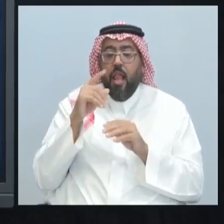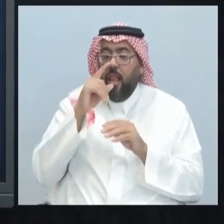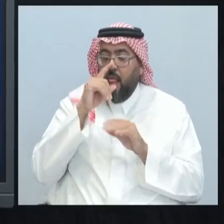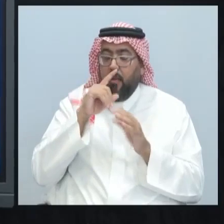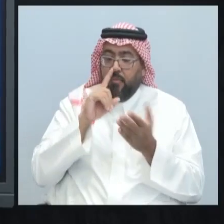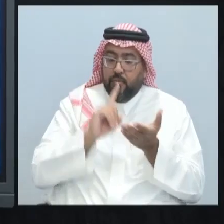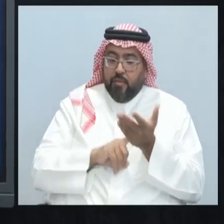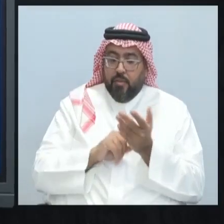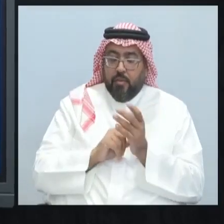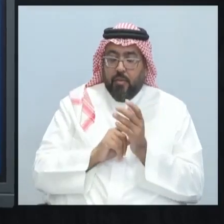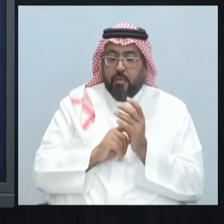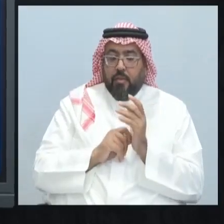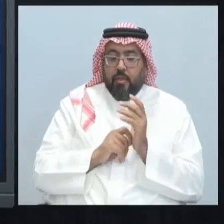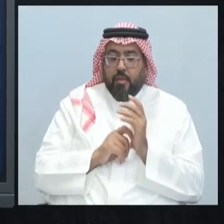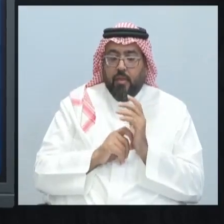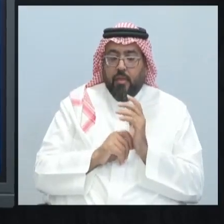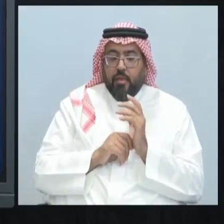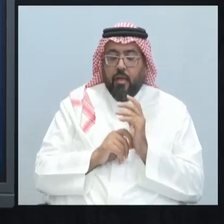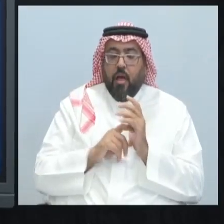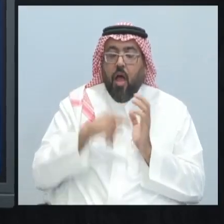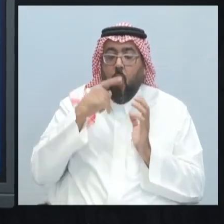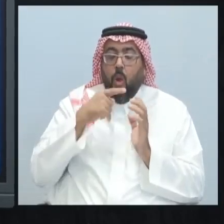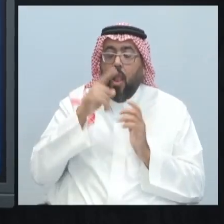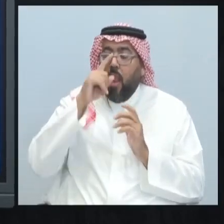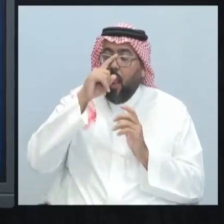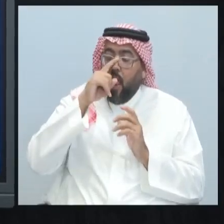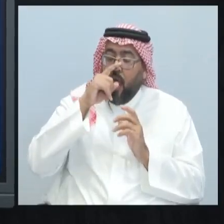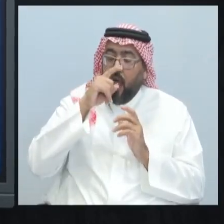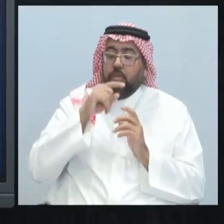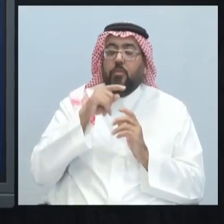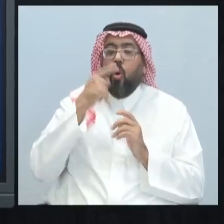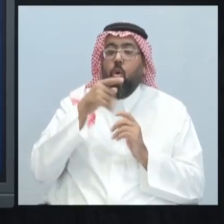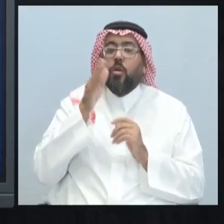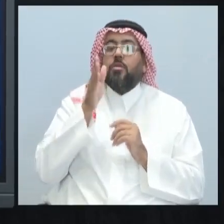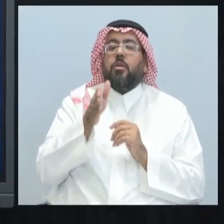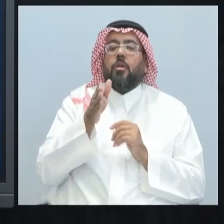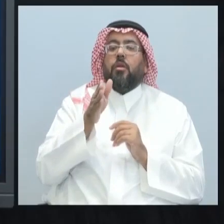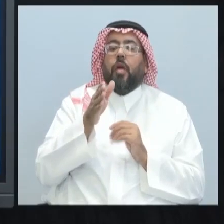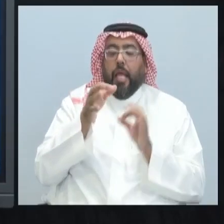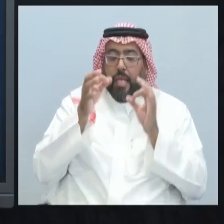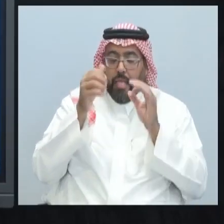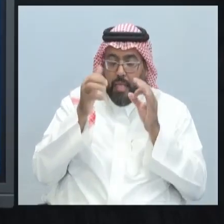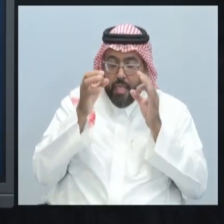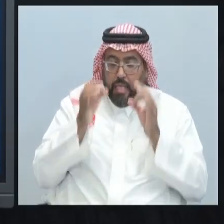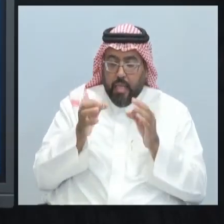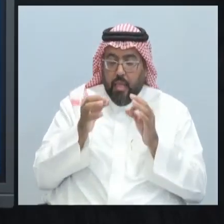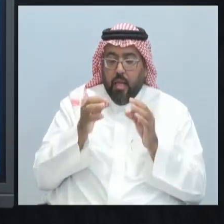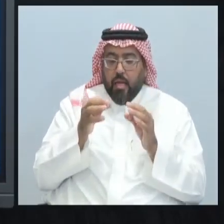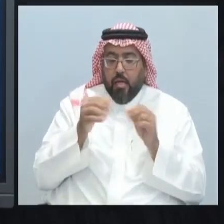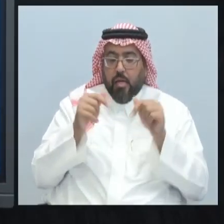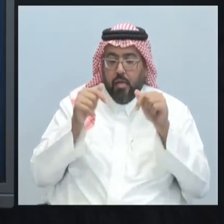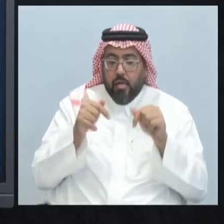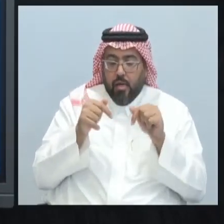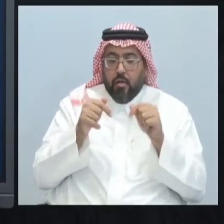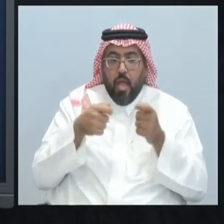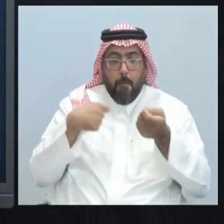يجب ان يكون الانسان صادقا في جميع شؤونه ويتاكد ذلك في ماذا في حال